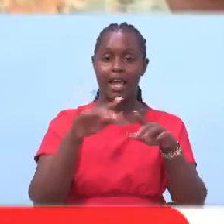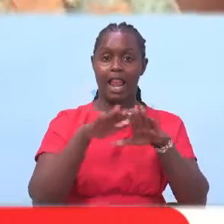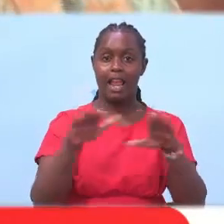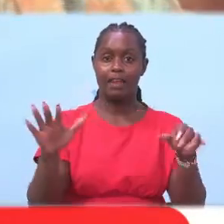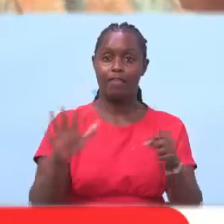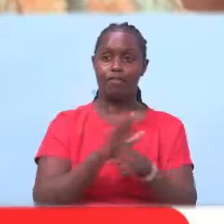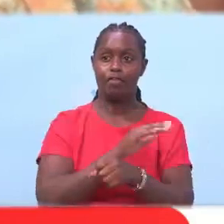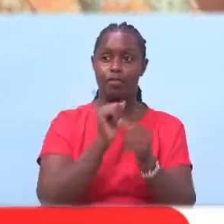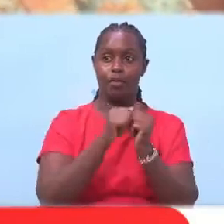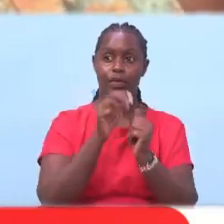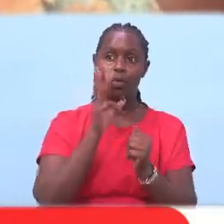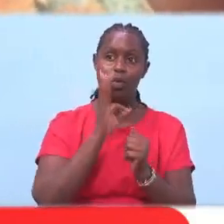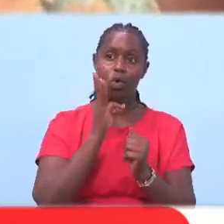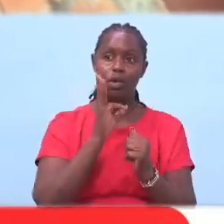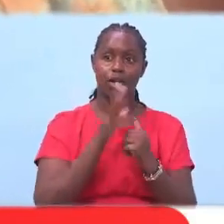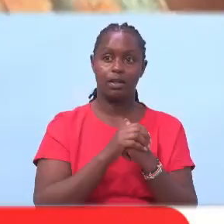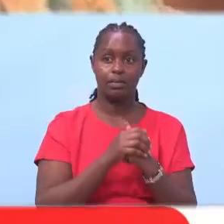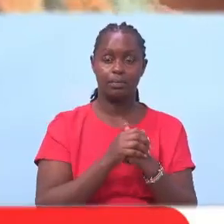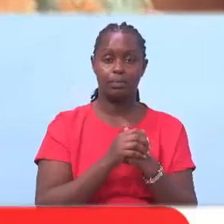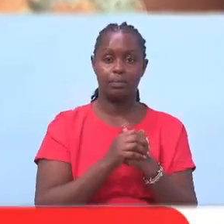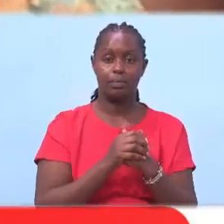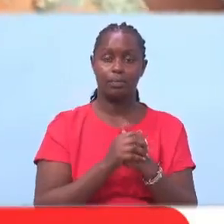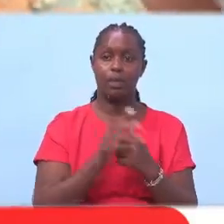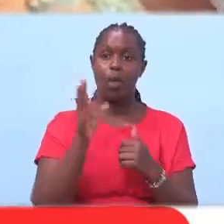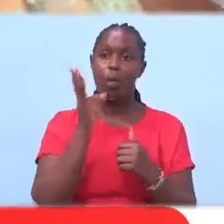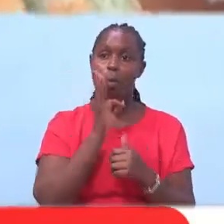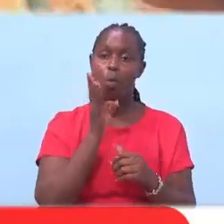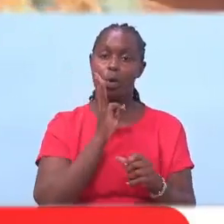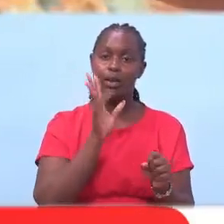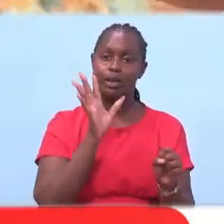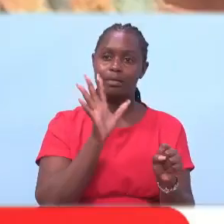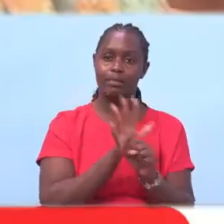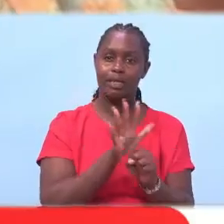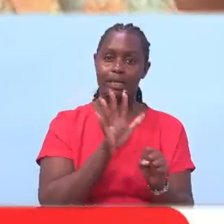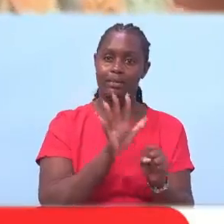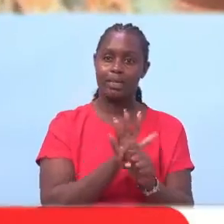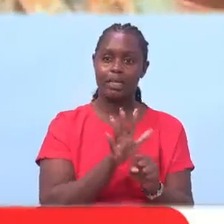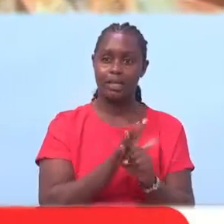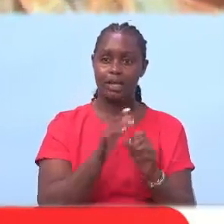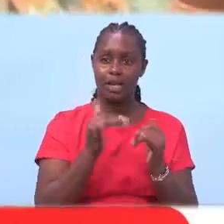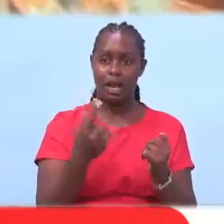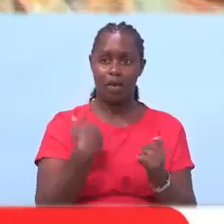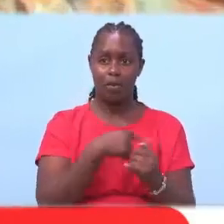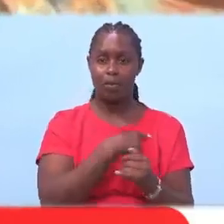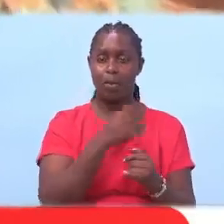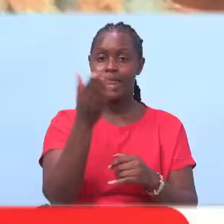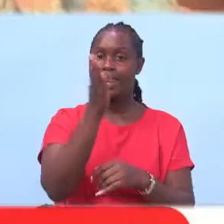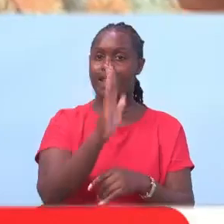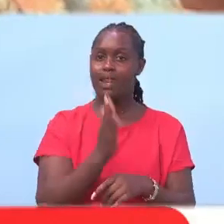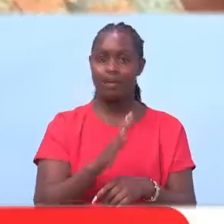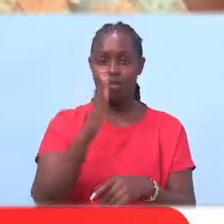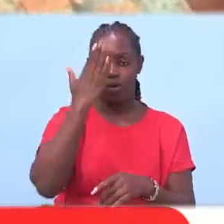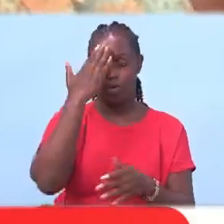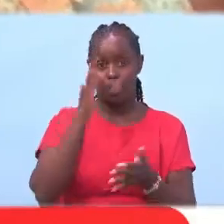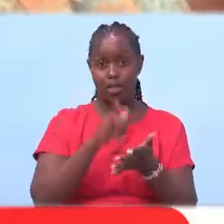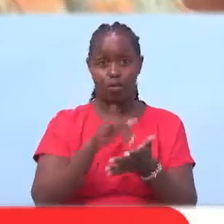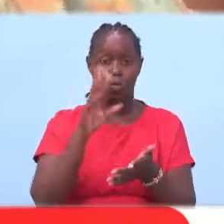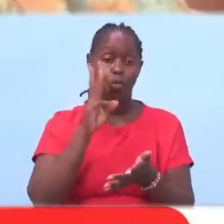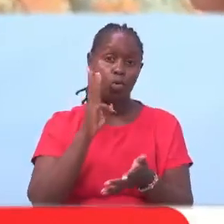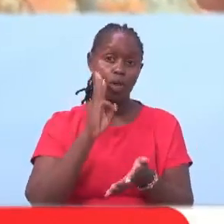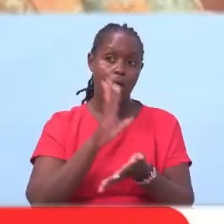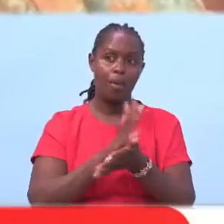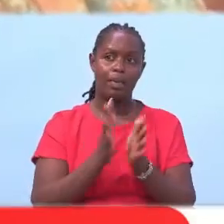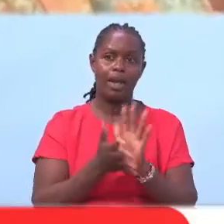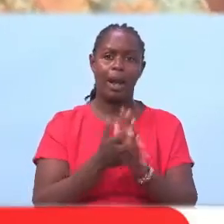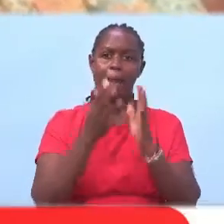maji. Mashambani maji yameanza kujaa polepole. Sasa sisi hatukujua kwa maji yatakuwa mengi saizi hii.